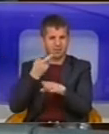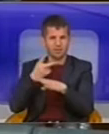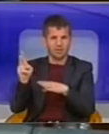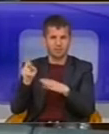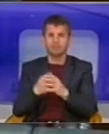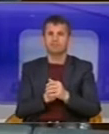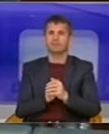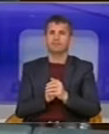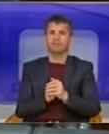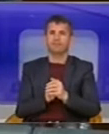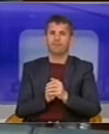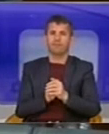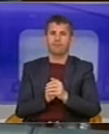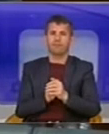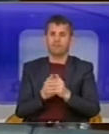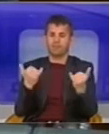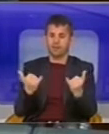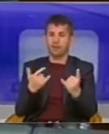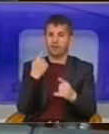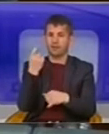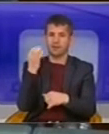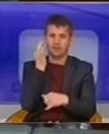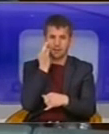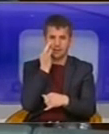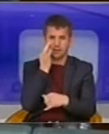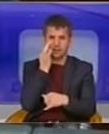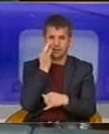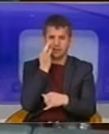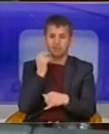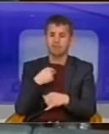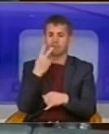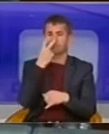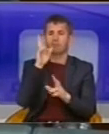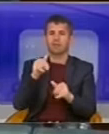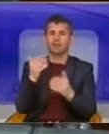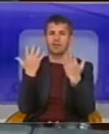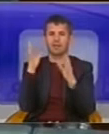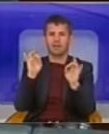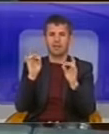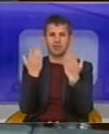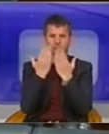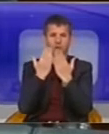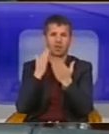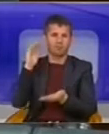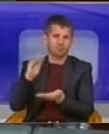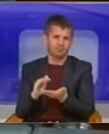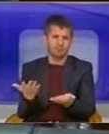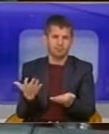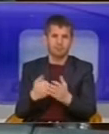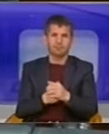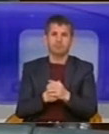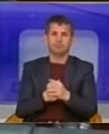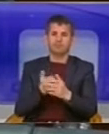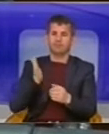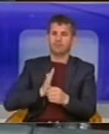bie që tani, pas 100 dite, realisht i kemi 10 shkolla më pak. Në